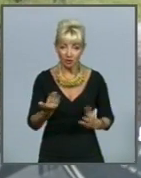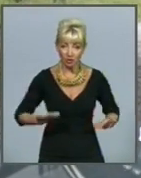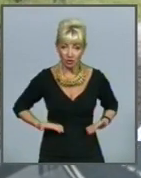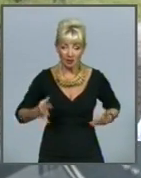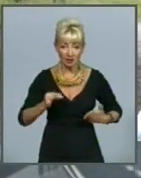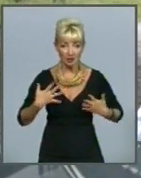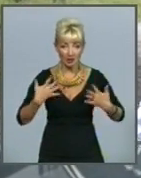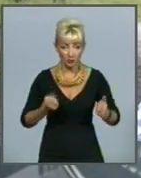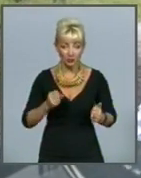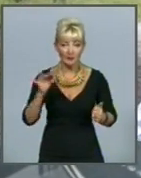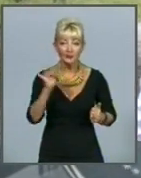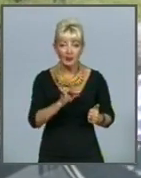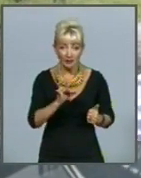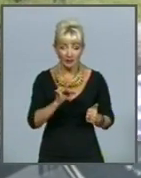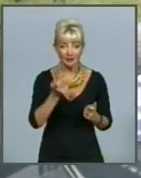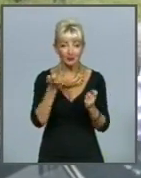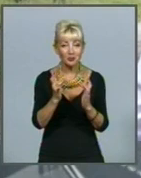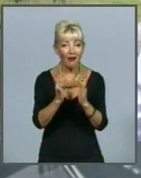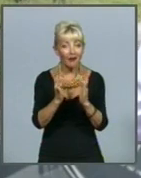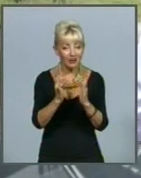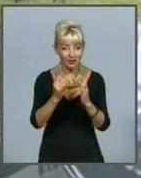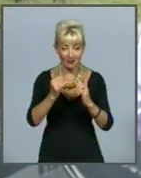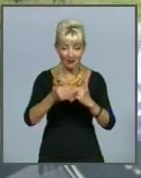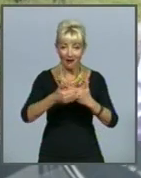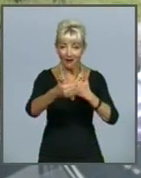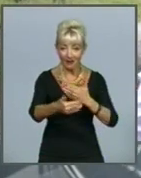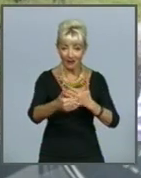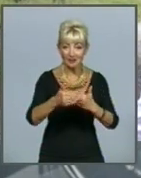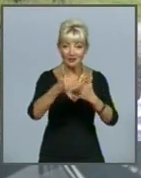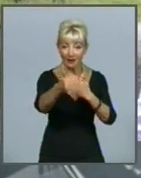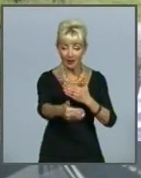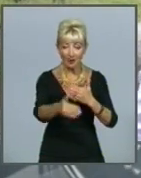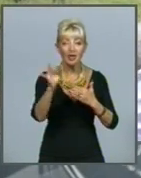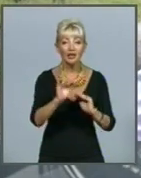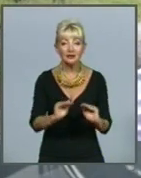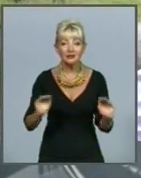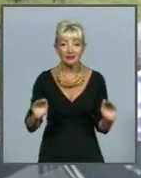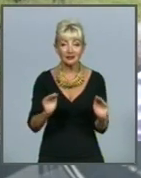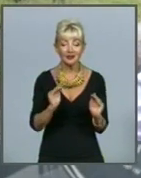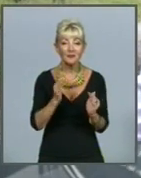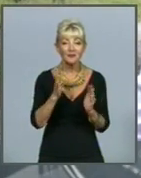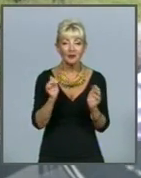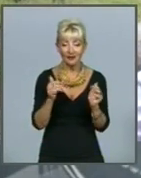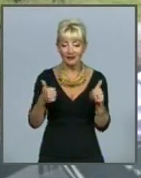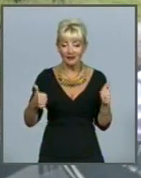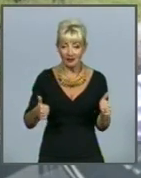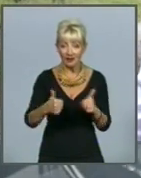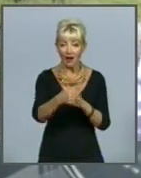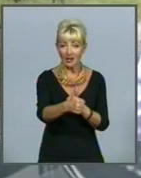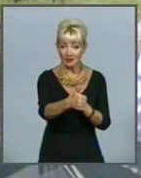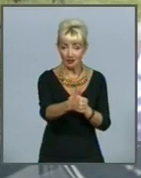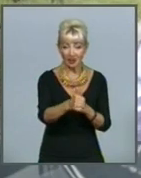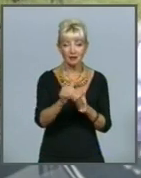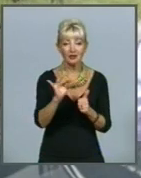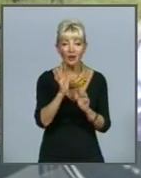ми трішечки роздвигали, і дітей розташовували на якійсь відстані, забезпечували їм соціальну